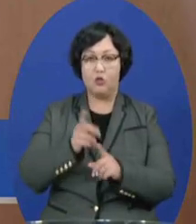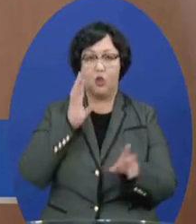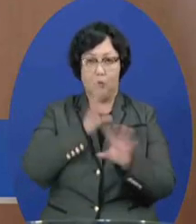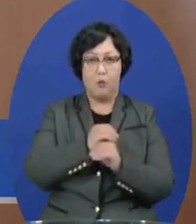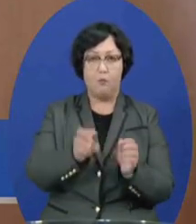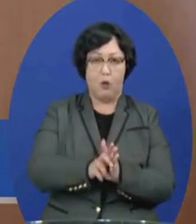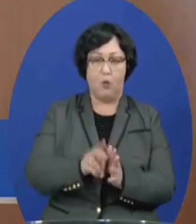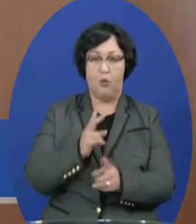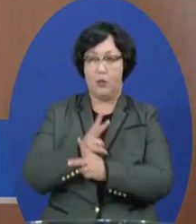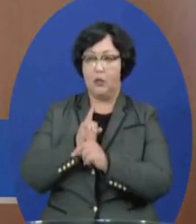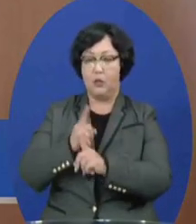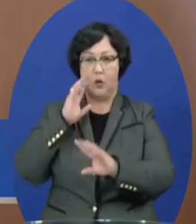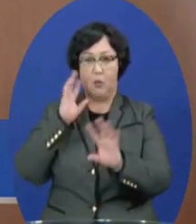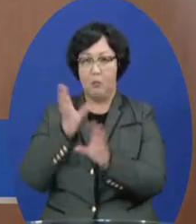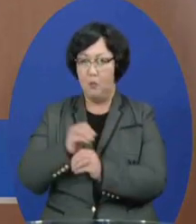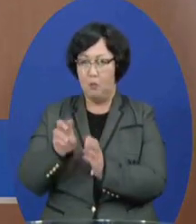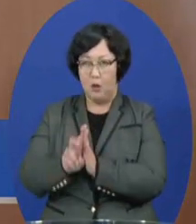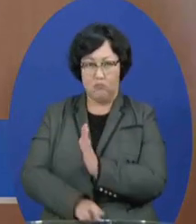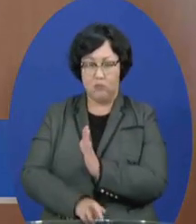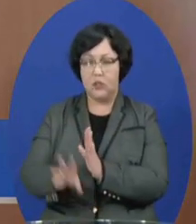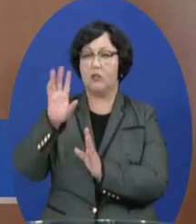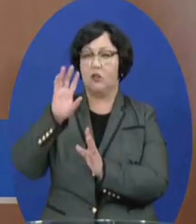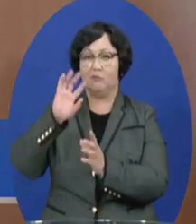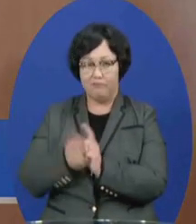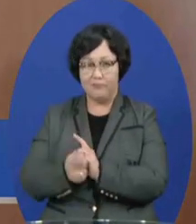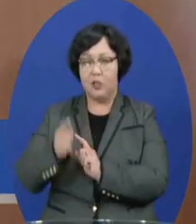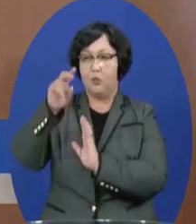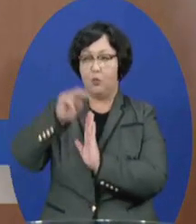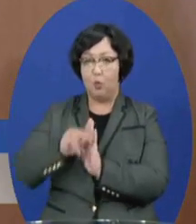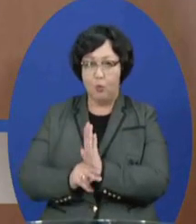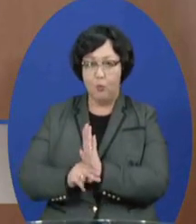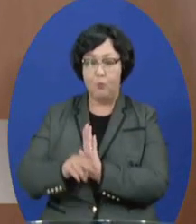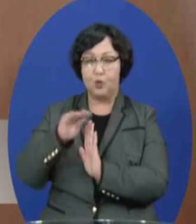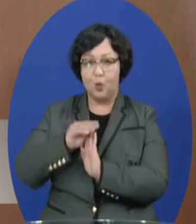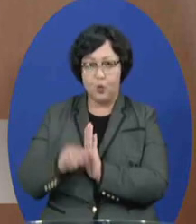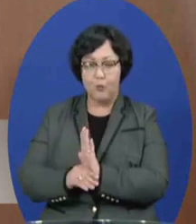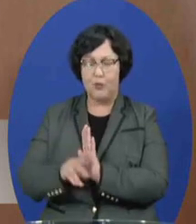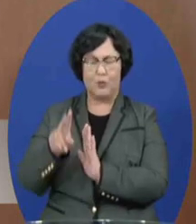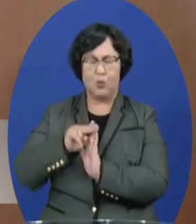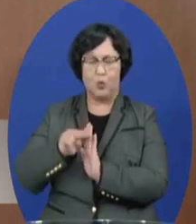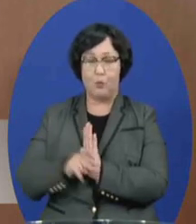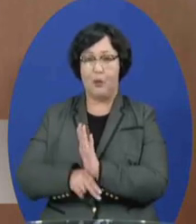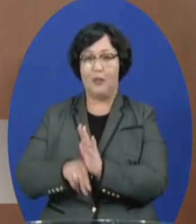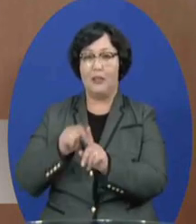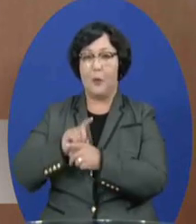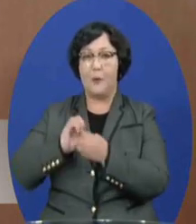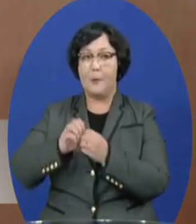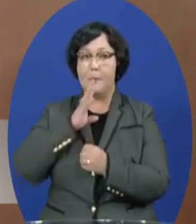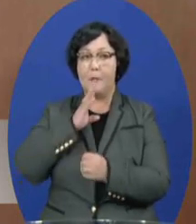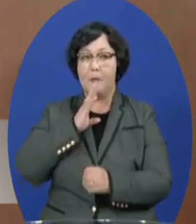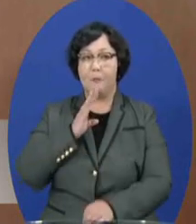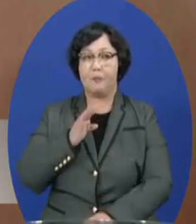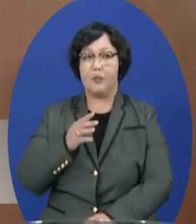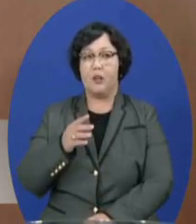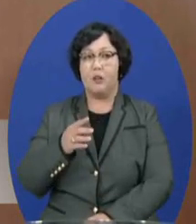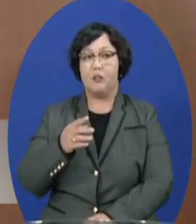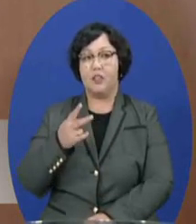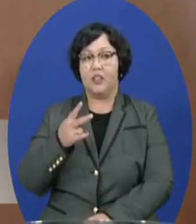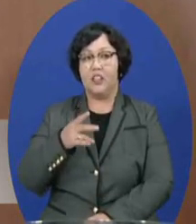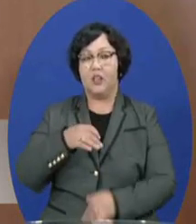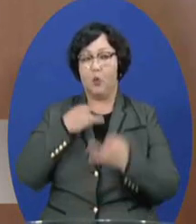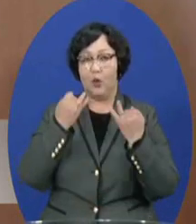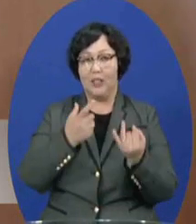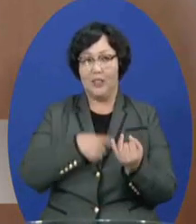байна. Энийг бид нэр дүрмээр зохицуулах гэж. Одоо 9 сарын 15-наас Нийс Улаанбаатараас одоо сонгогдсон 23 их хурлын